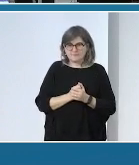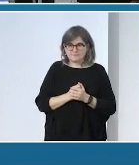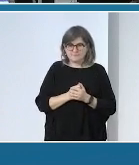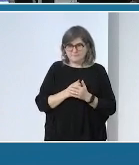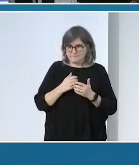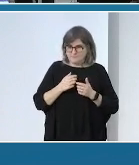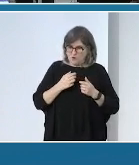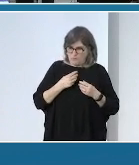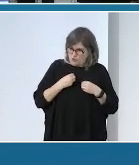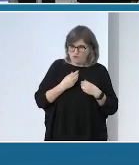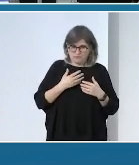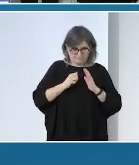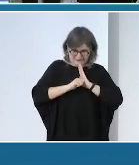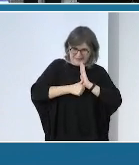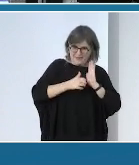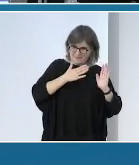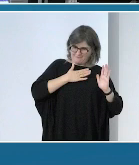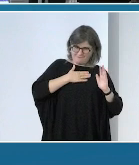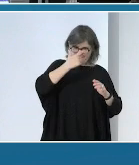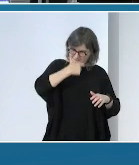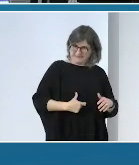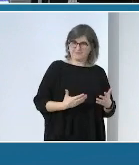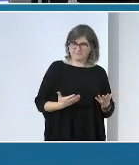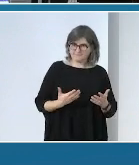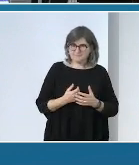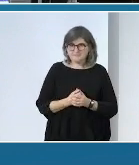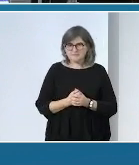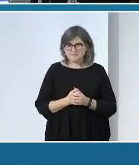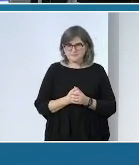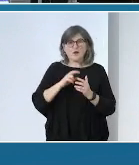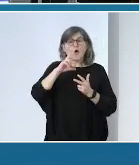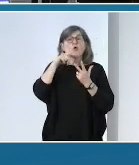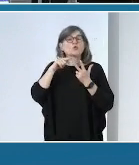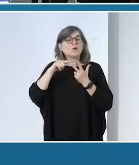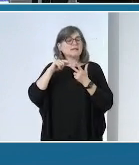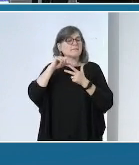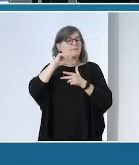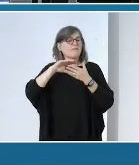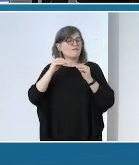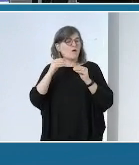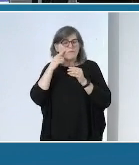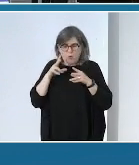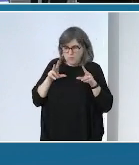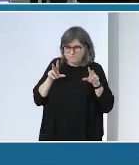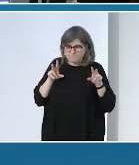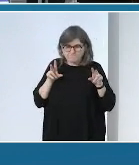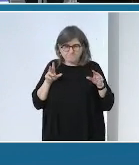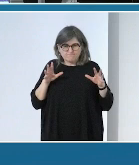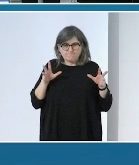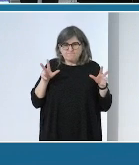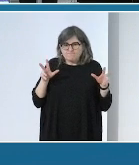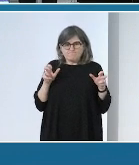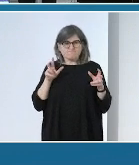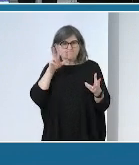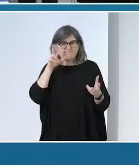notre identité propre. Donc le troisième type de capteur, ce sont les récepteurs qui sont situés